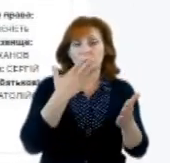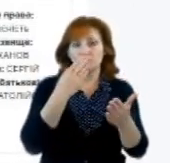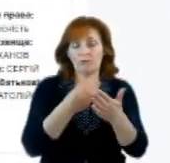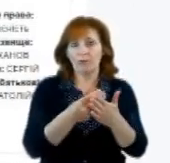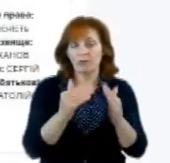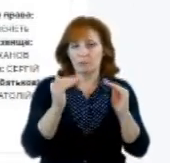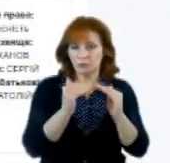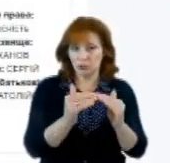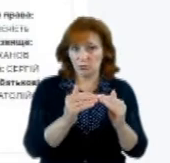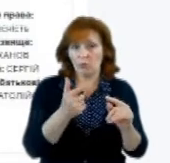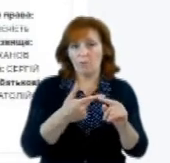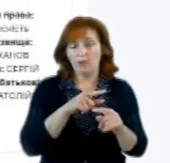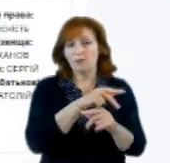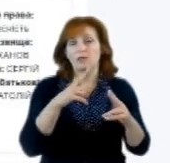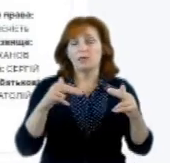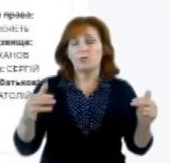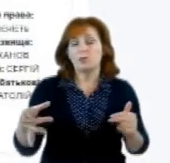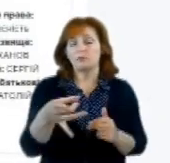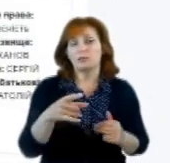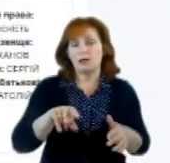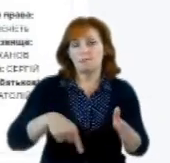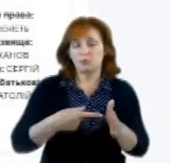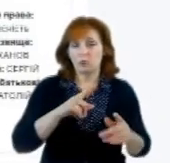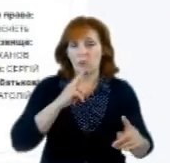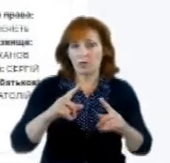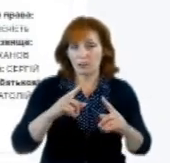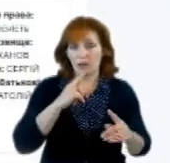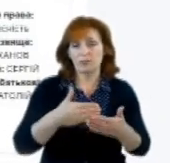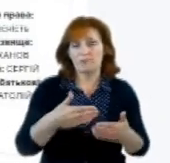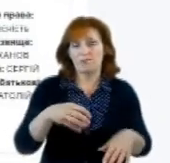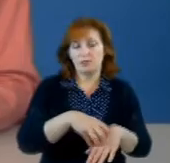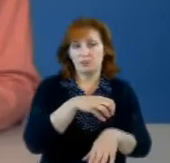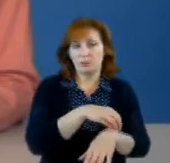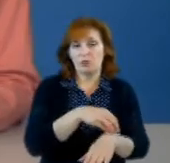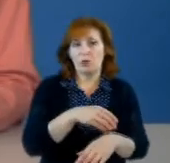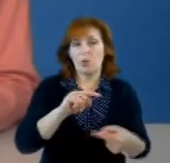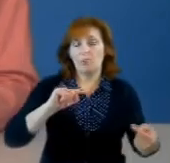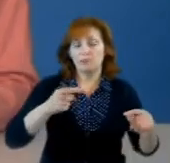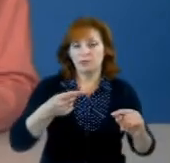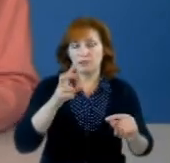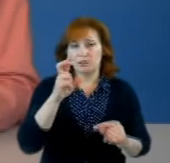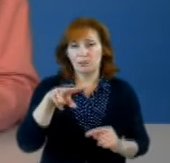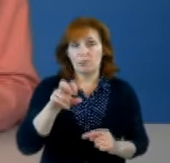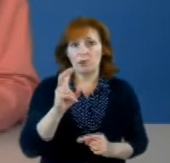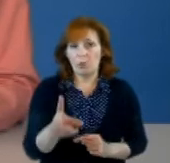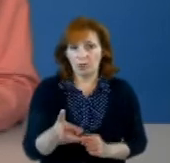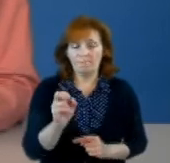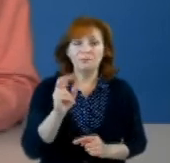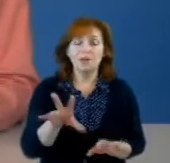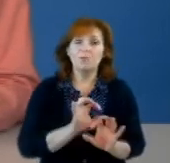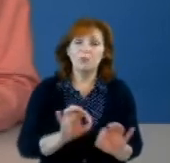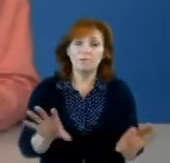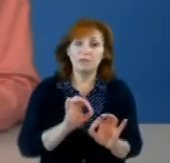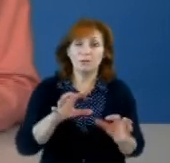депутат Дніпровської міської ради 7-го скликання, пройшов від партії «Опозиційний блок». Як повідомляє Радіо